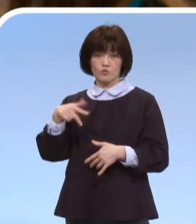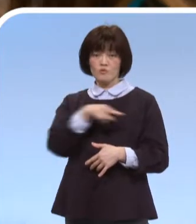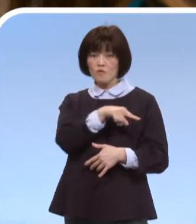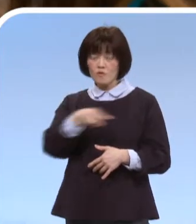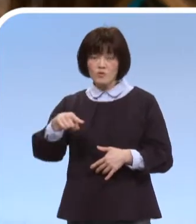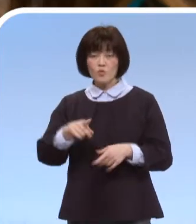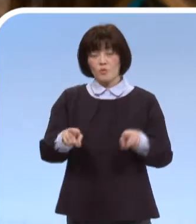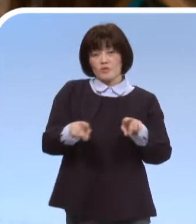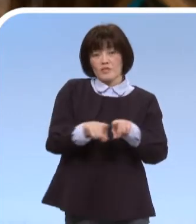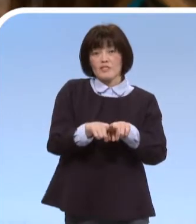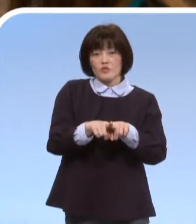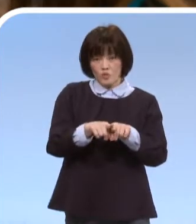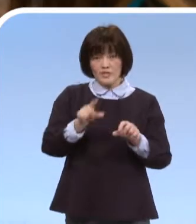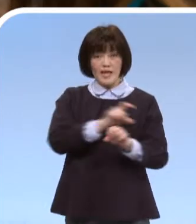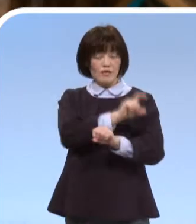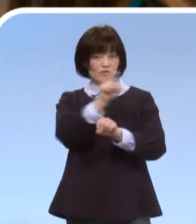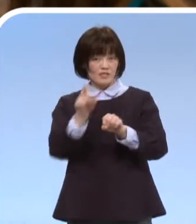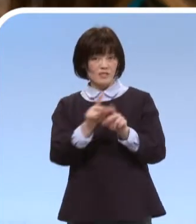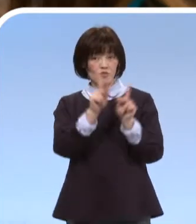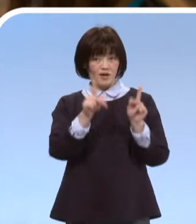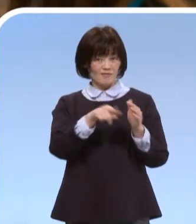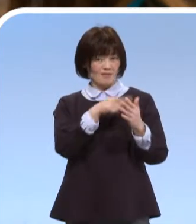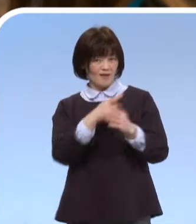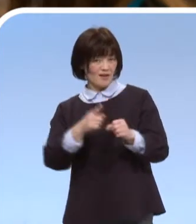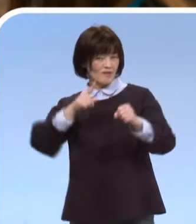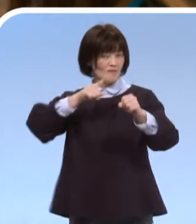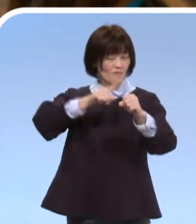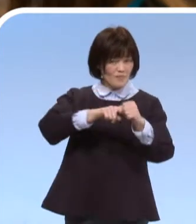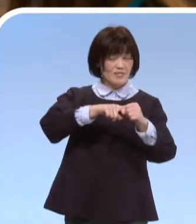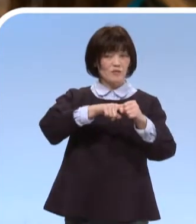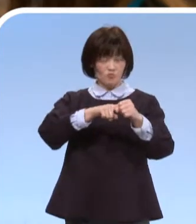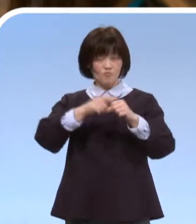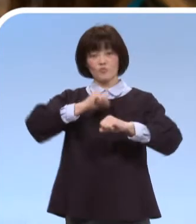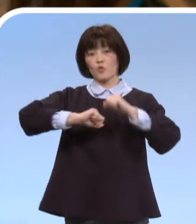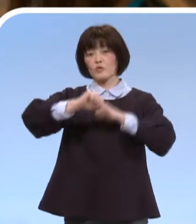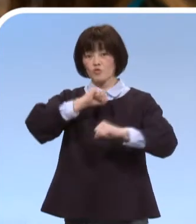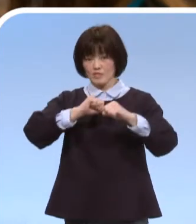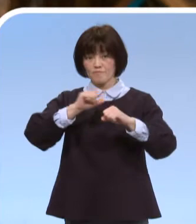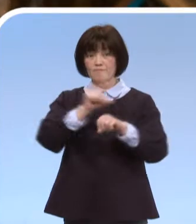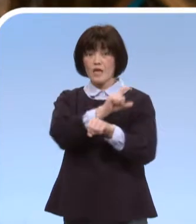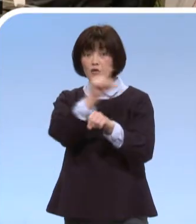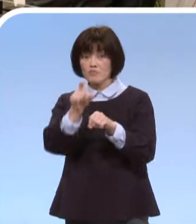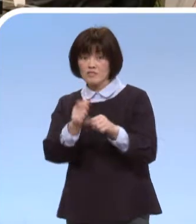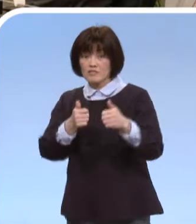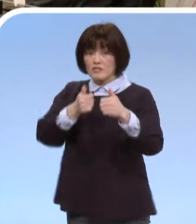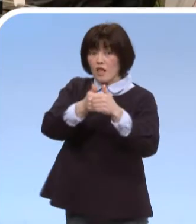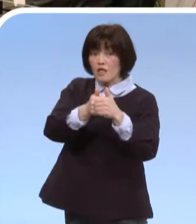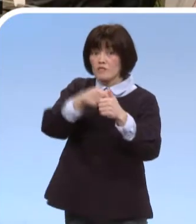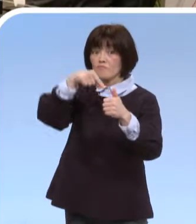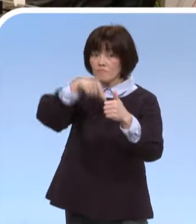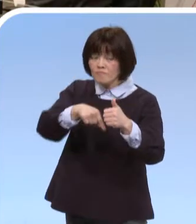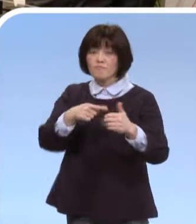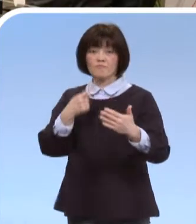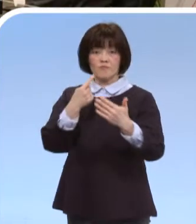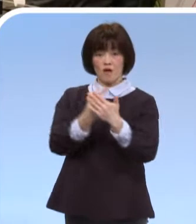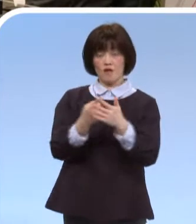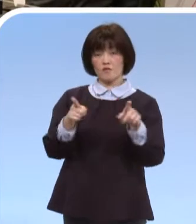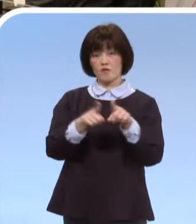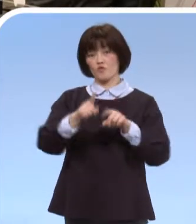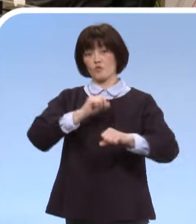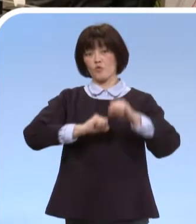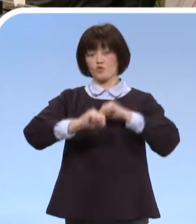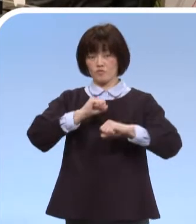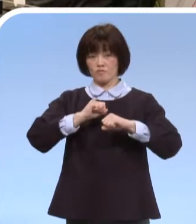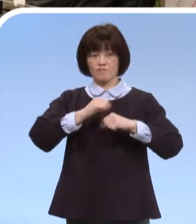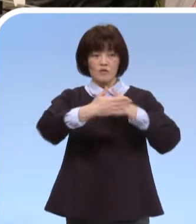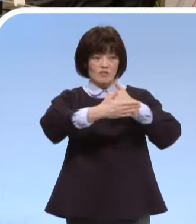な SDGs 課題解決を目指すプログラム SDGs チャレンジに参加。さまざまな支援を受